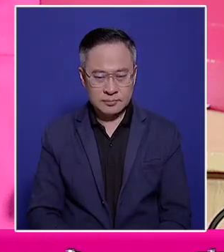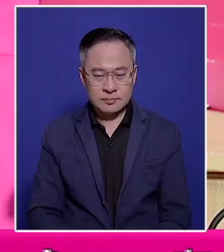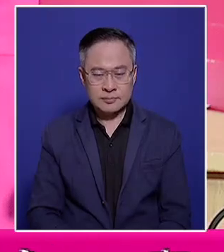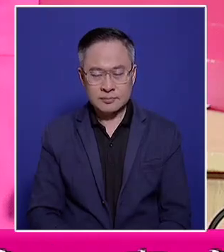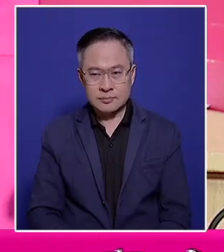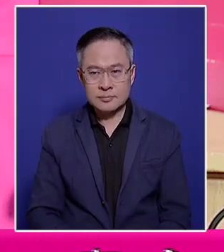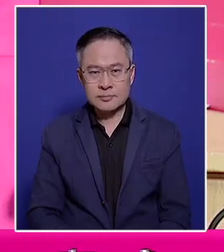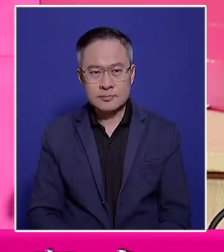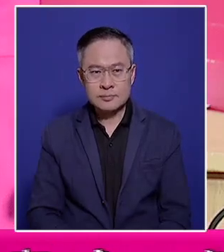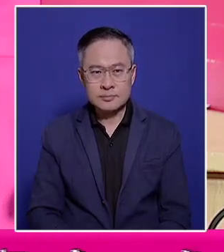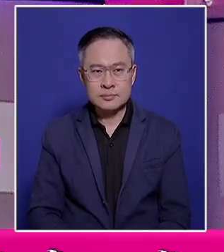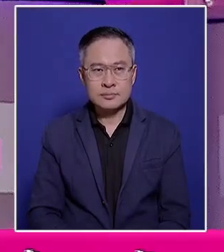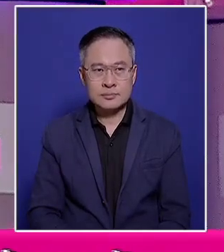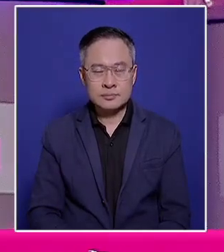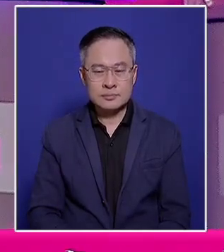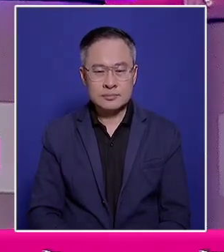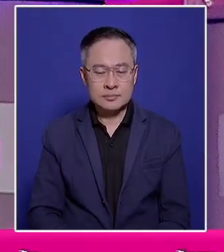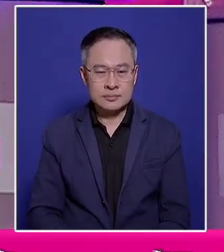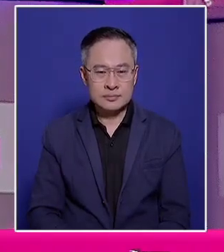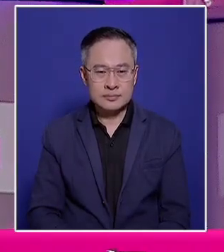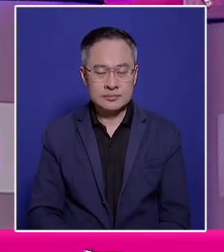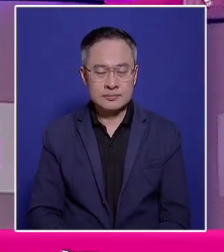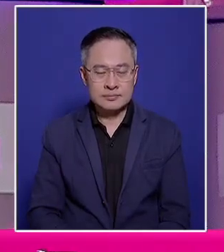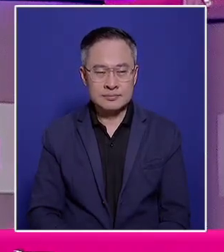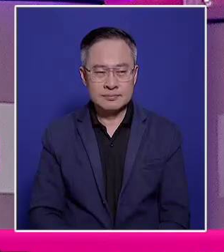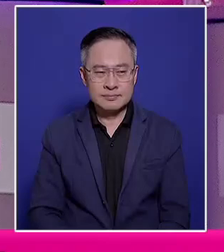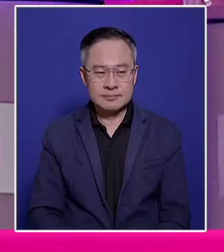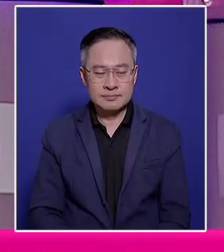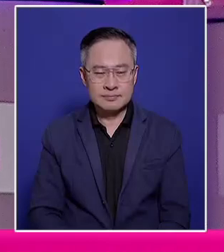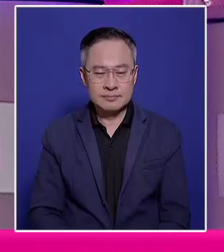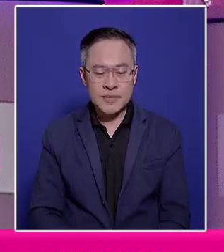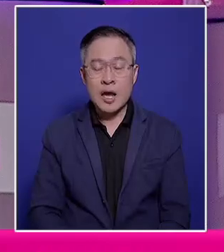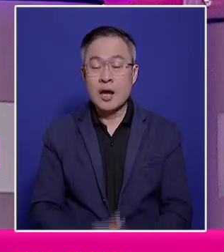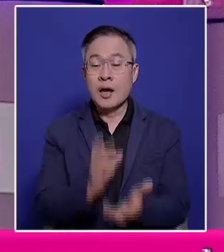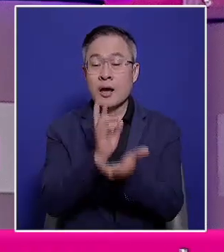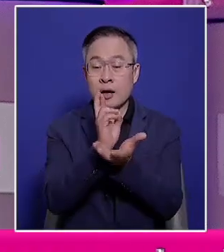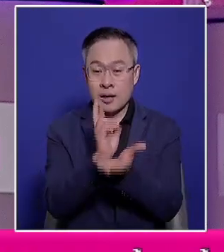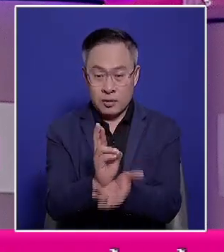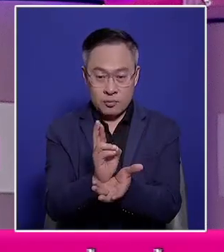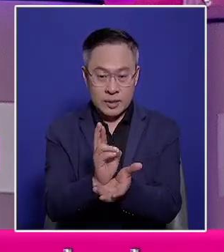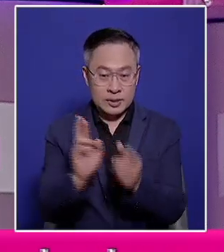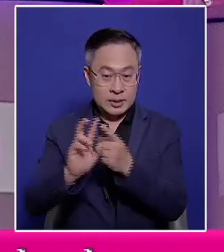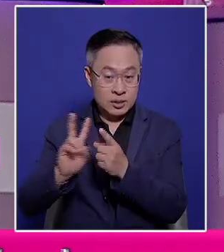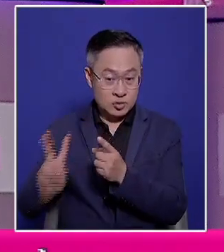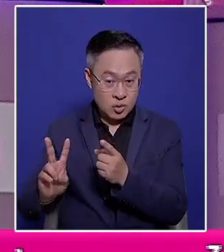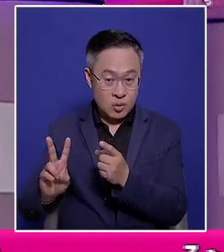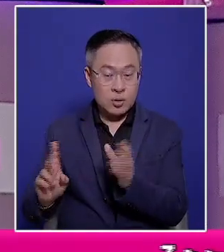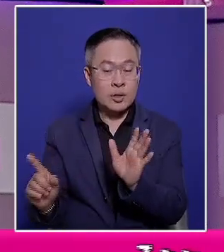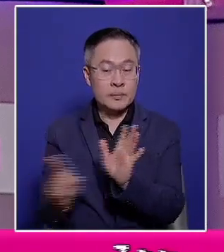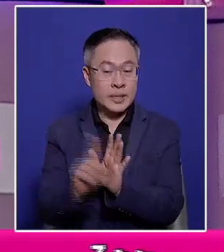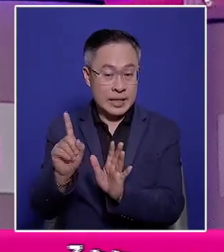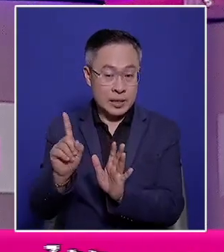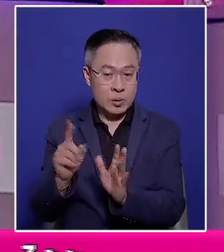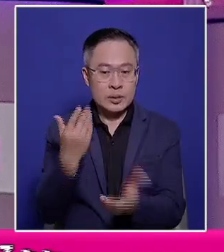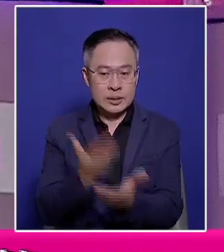ได้ทำการออกรางวัลอันดับที่1เรียบร้อยแล้วครับต่อไปจะทำการออกรางวัลอันดับที่2ออก1ครั้ง